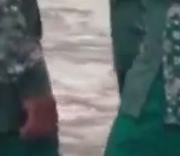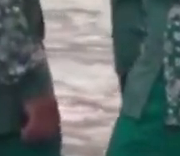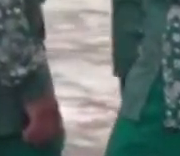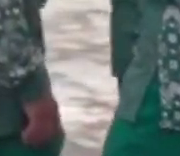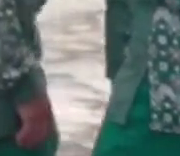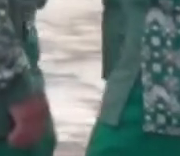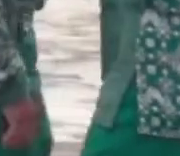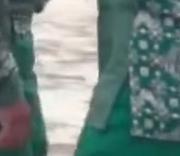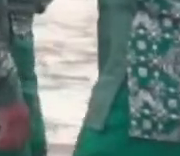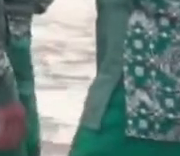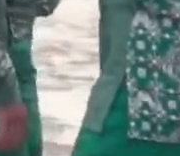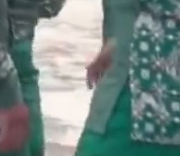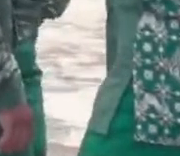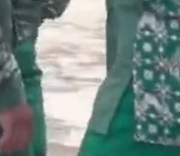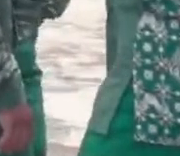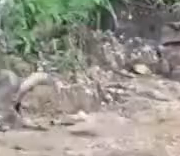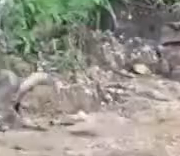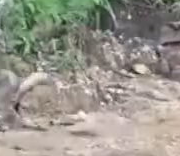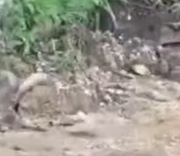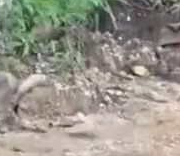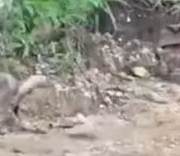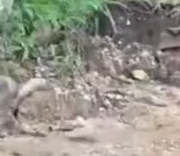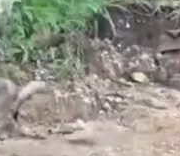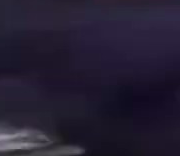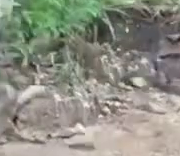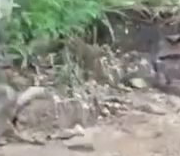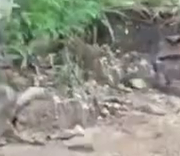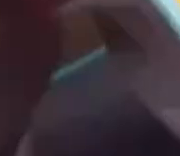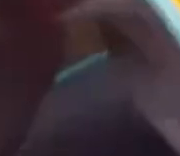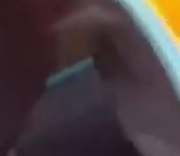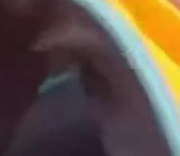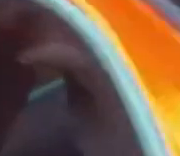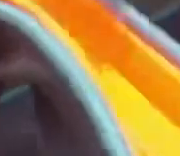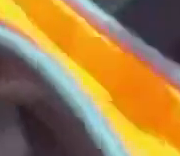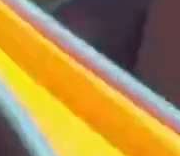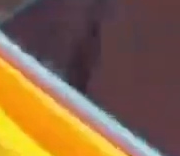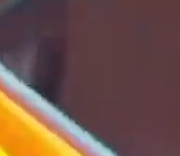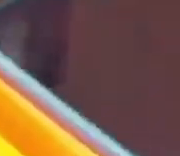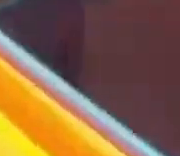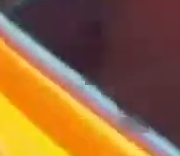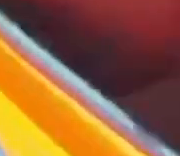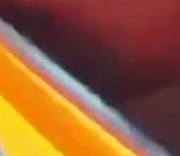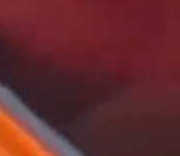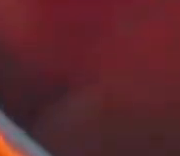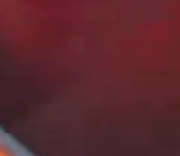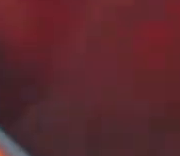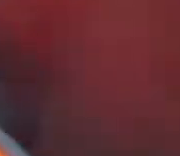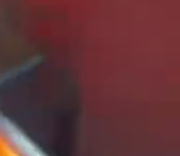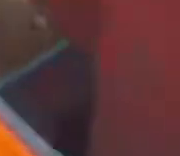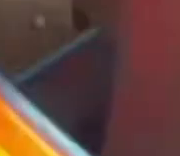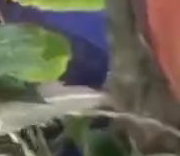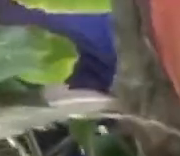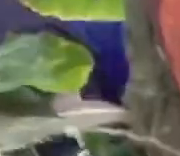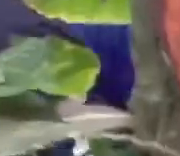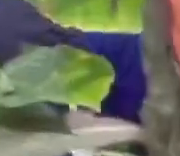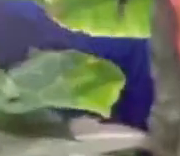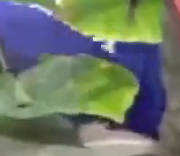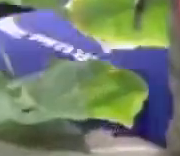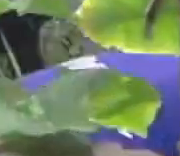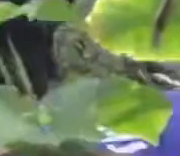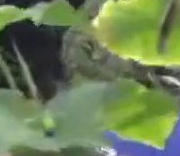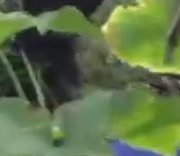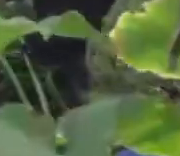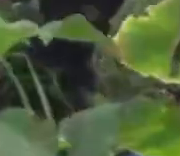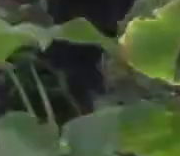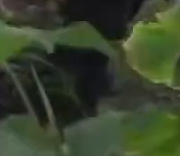secara berkesinambungan dan sinergis, agar masyarakat memahami dan mampu melakukan upaya-upaya pengurangan